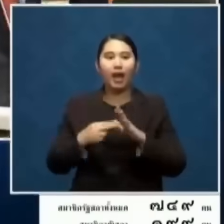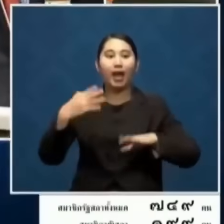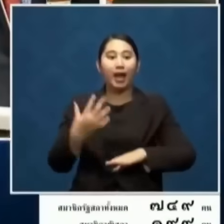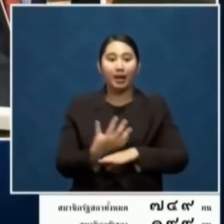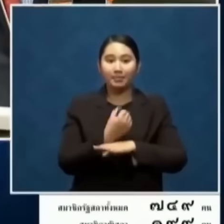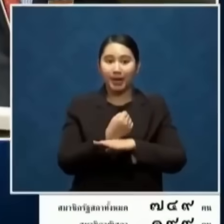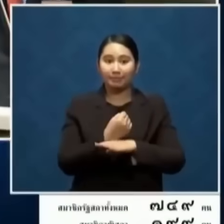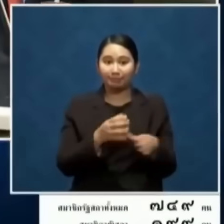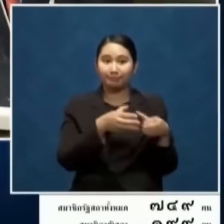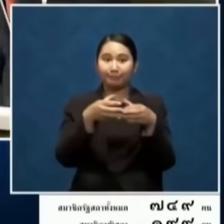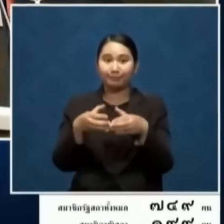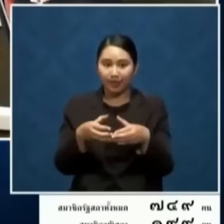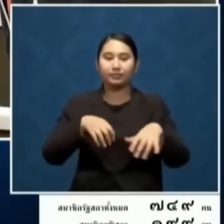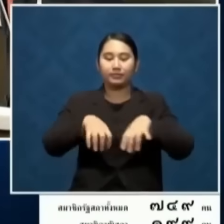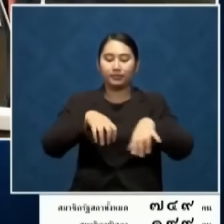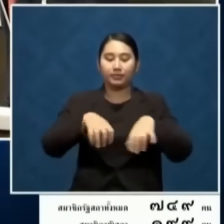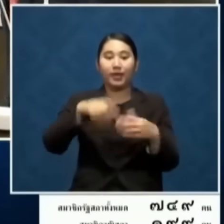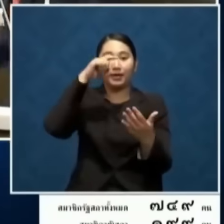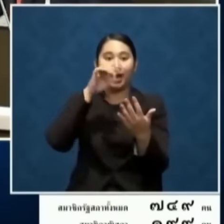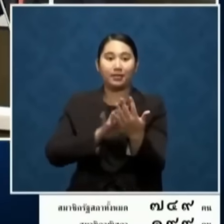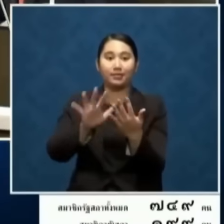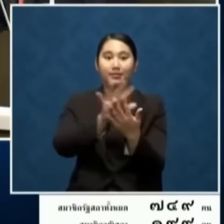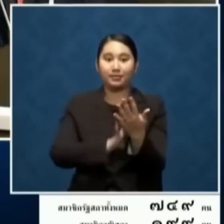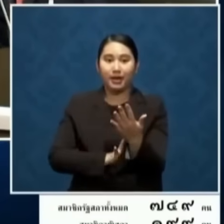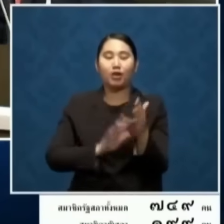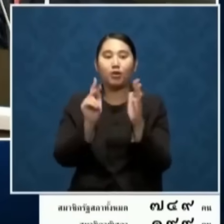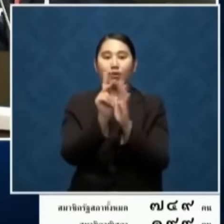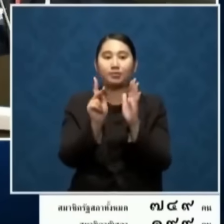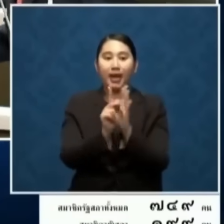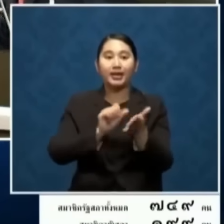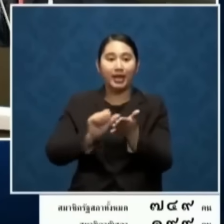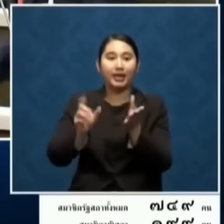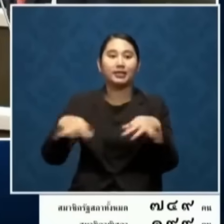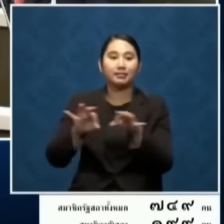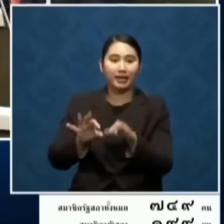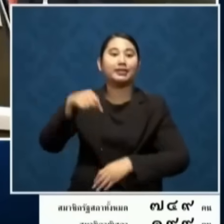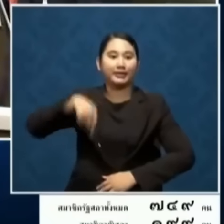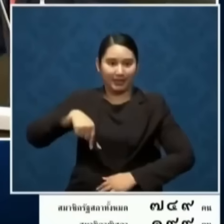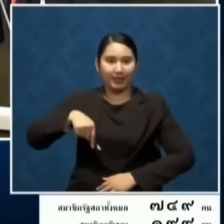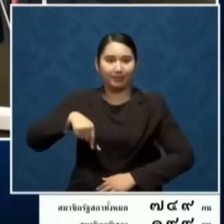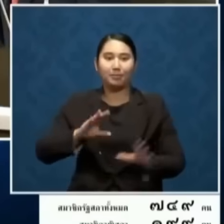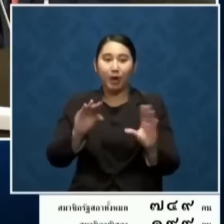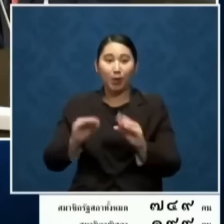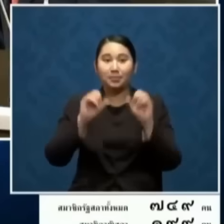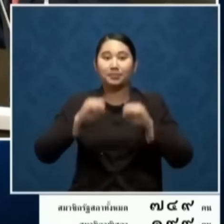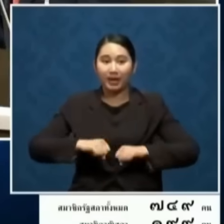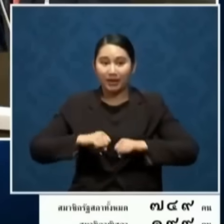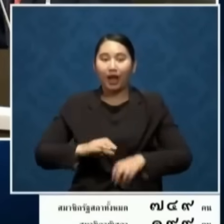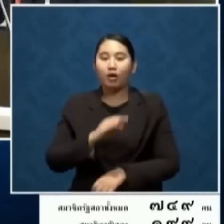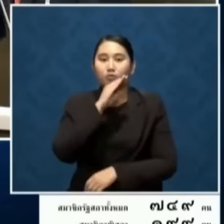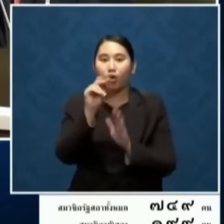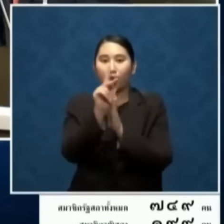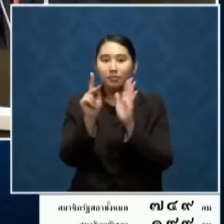ตั้งแต่ครั้งแรกและต่อไปผมยอมรับการตรวจสอบยังดีกว่าบางคนที่ไม่อยู่ในกระบวนการตรวจสอบทั้งปป